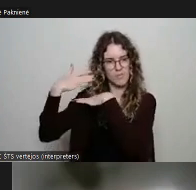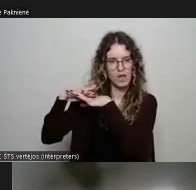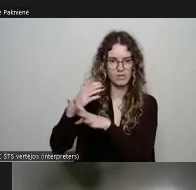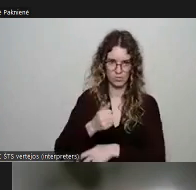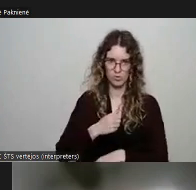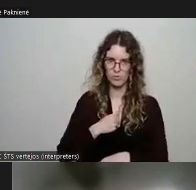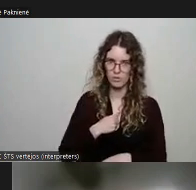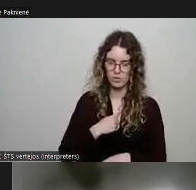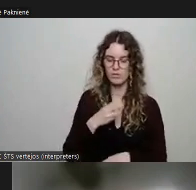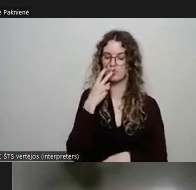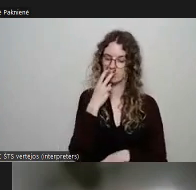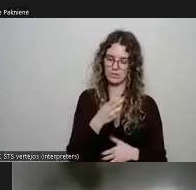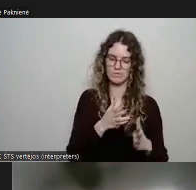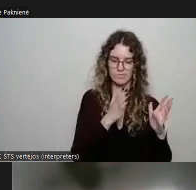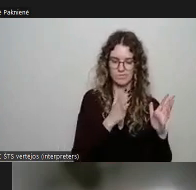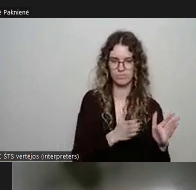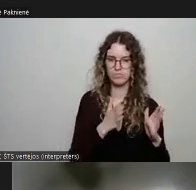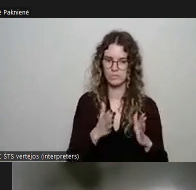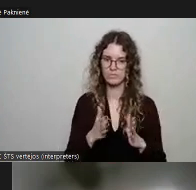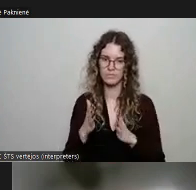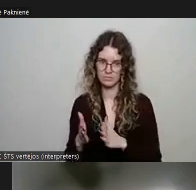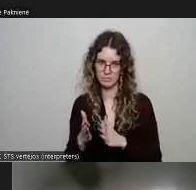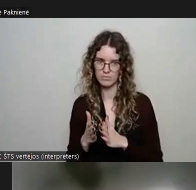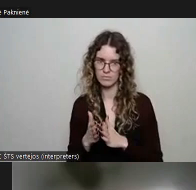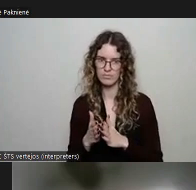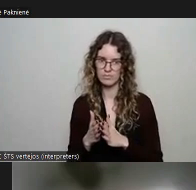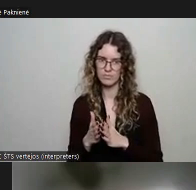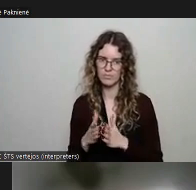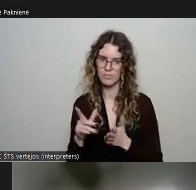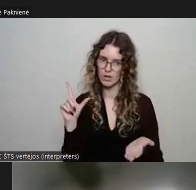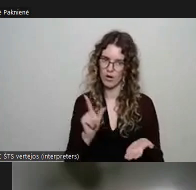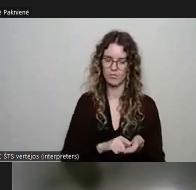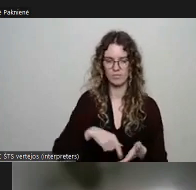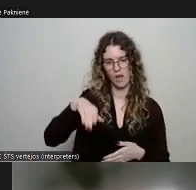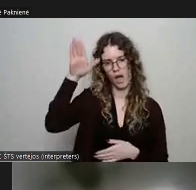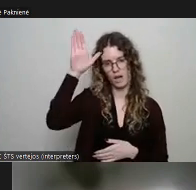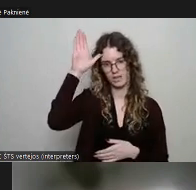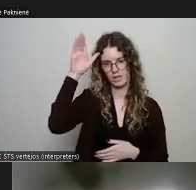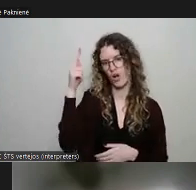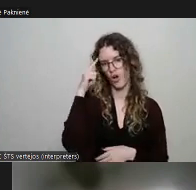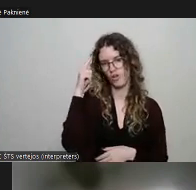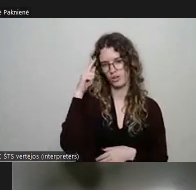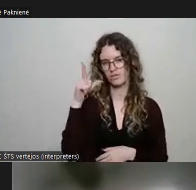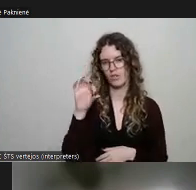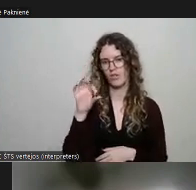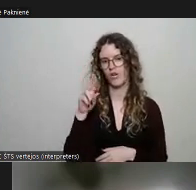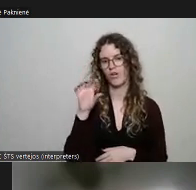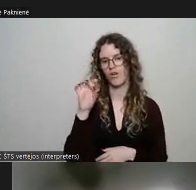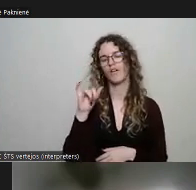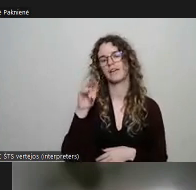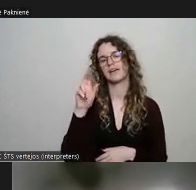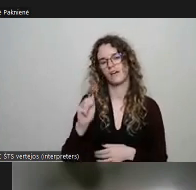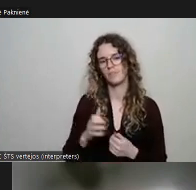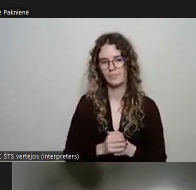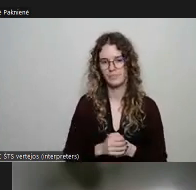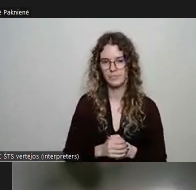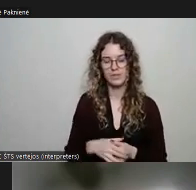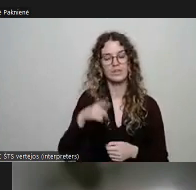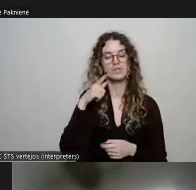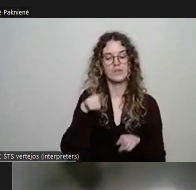tas nuseklumas turi būti grindžiamas tą akademinę logiką ir atsižvelgiant į mokinių jau